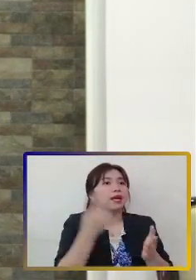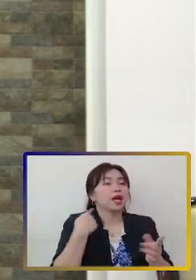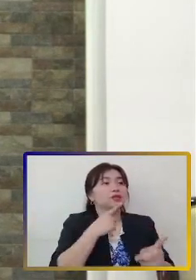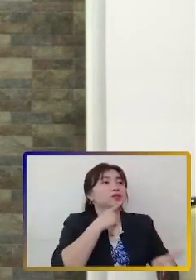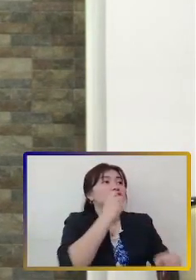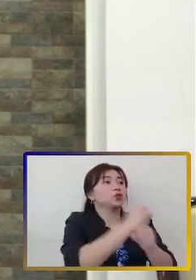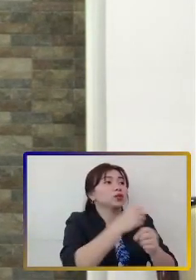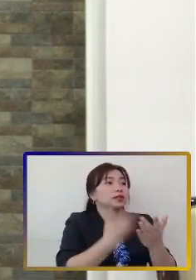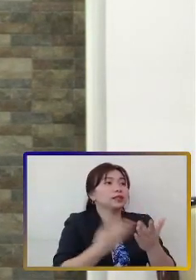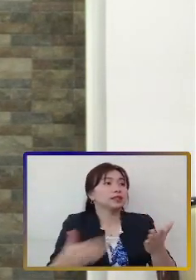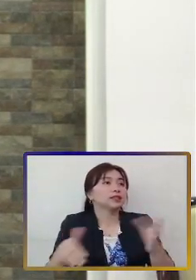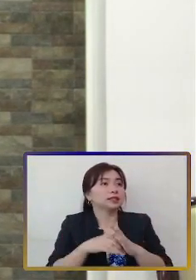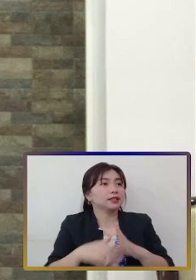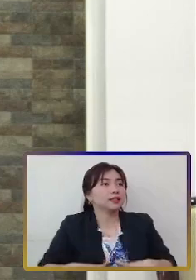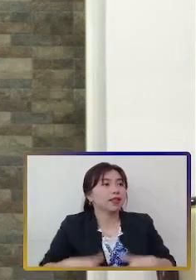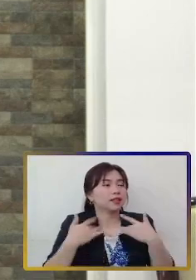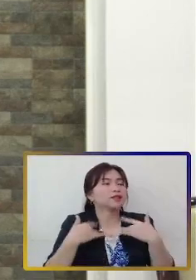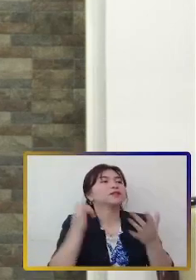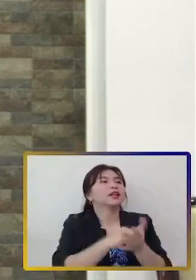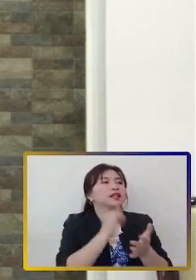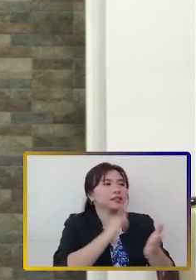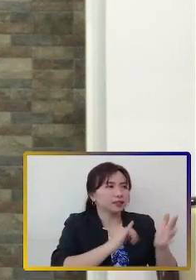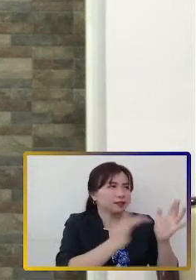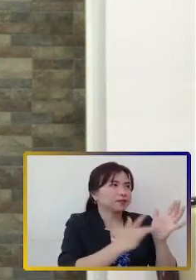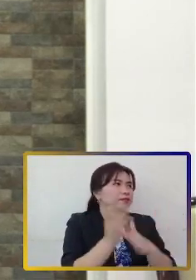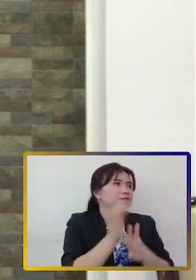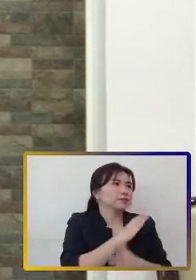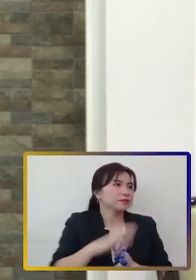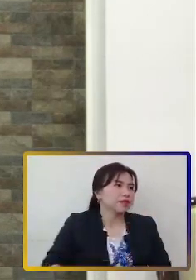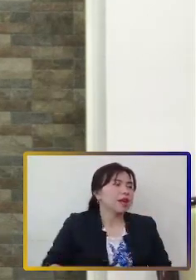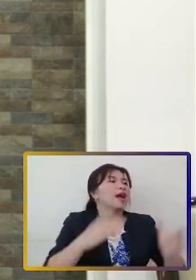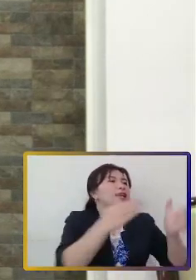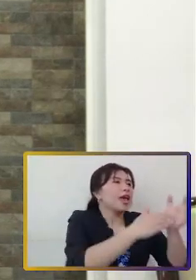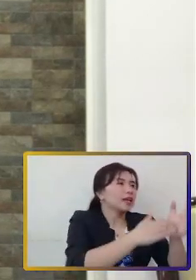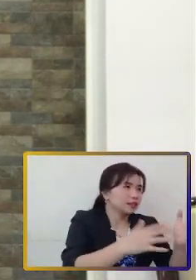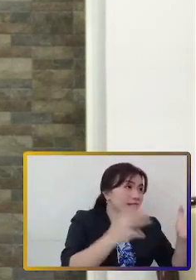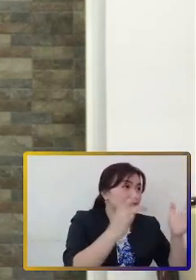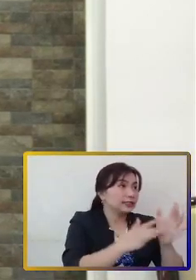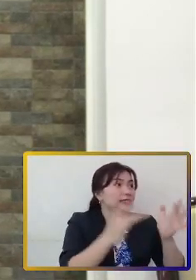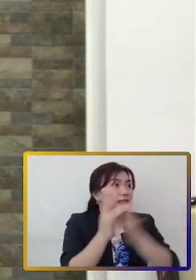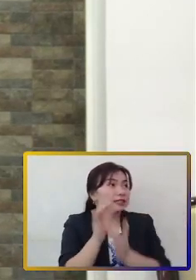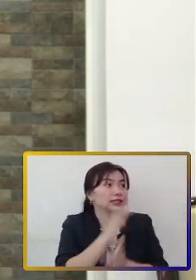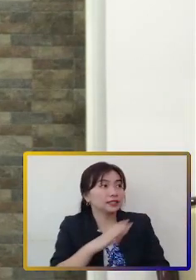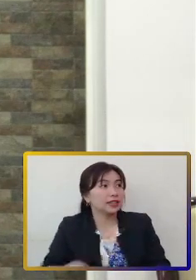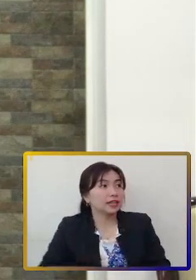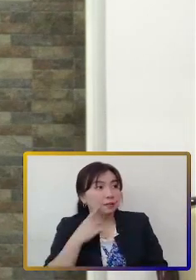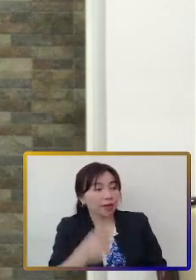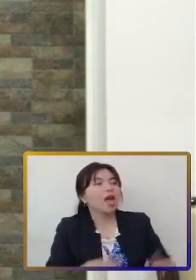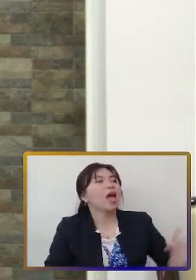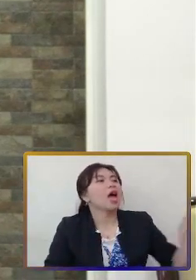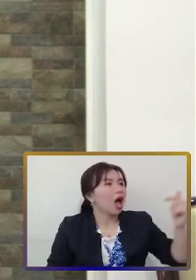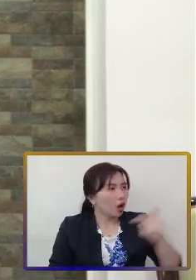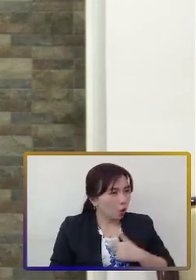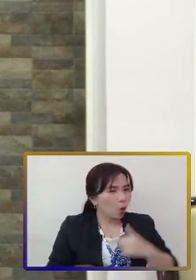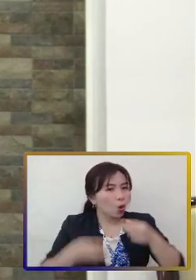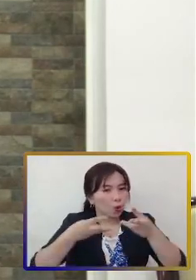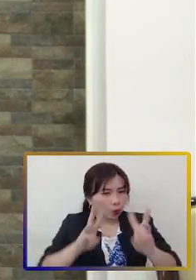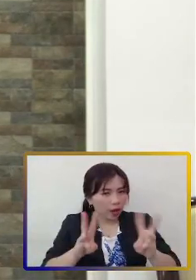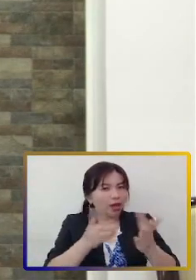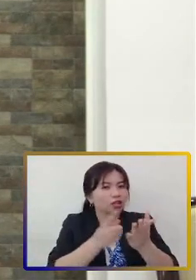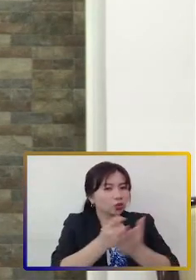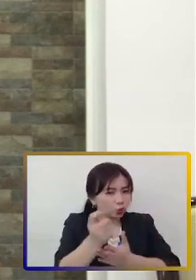that is the Lord Jesus Christ I am the way the truth and the